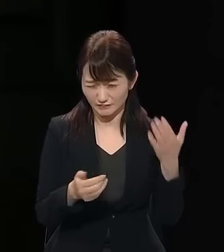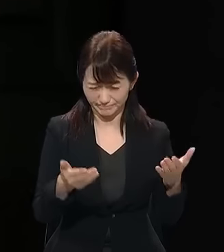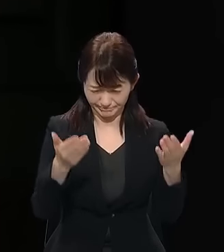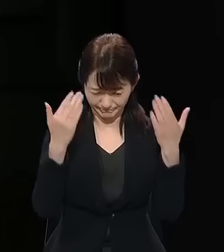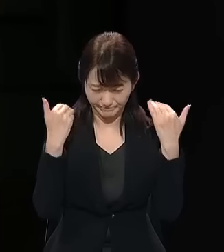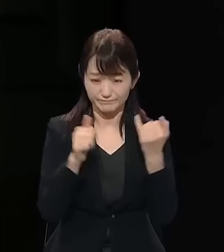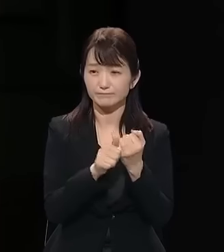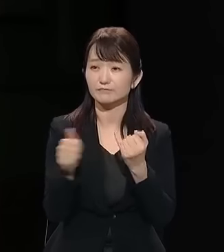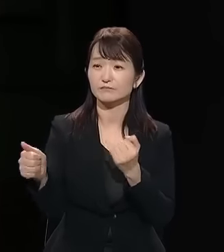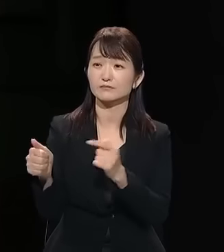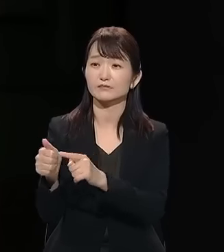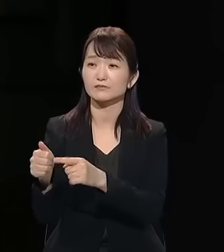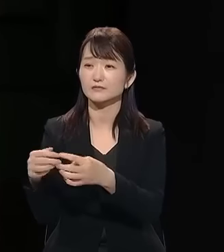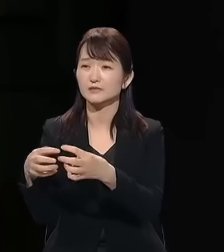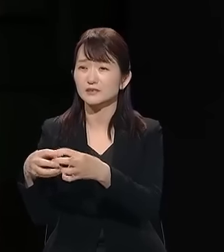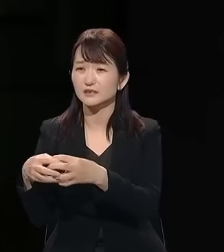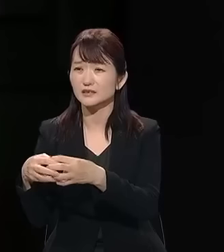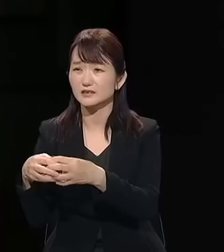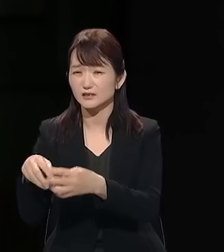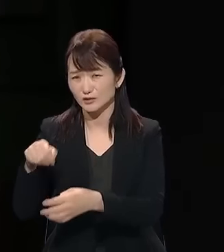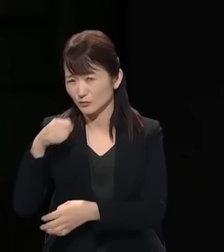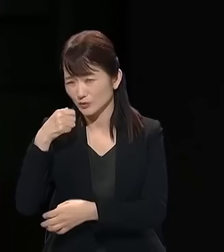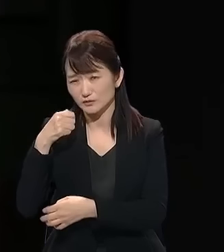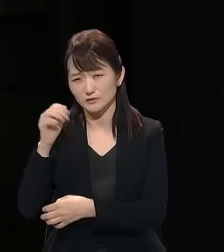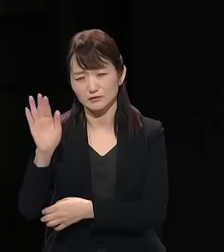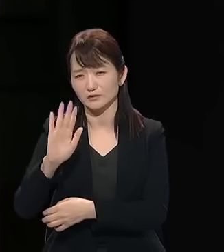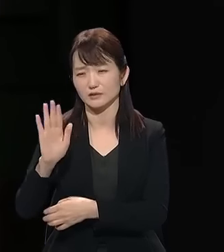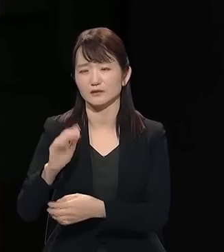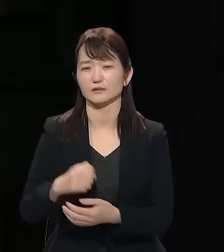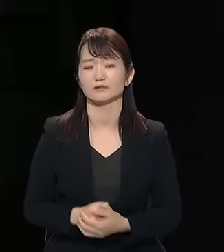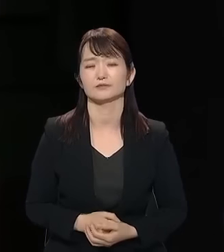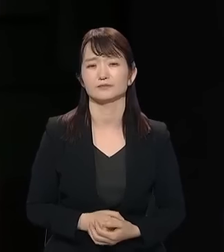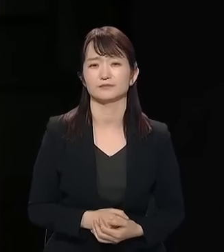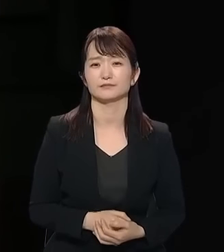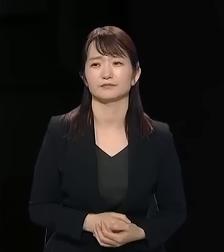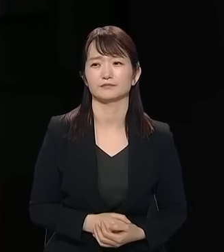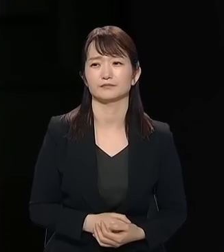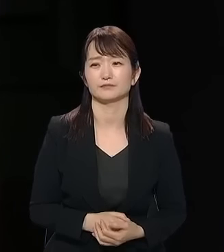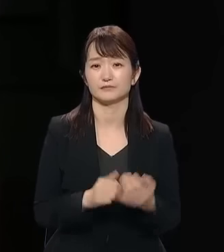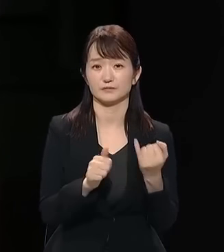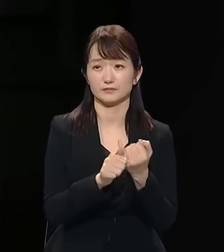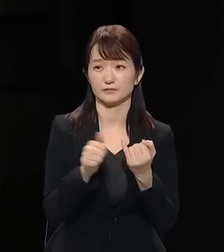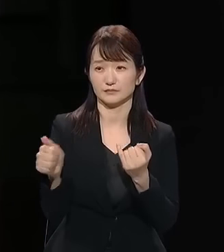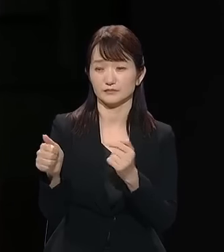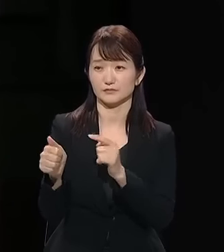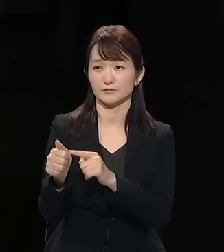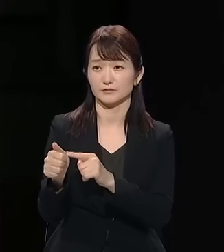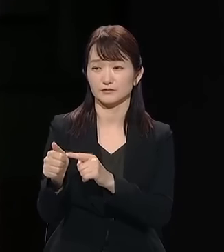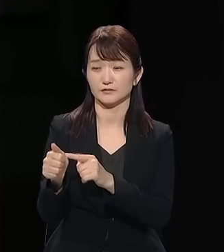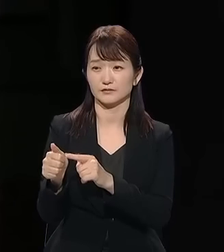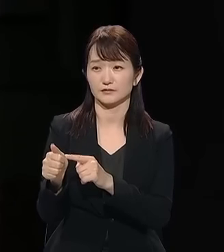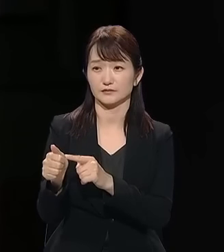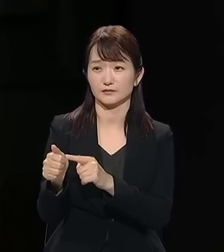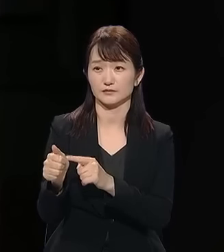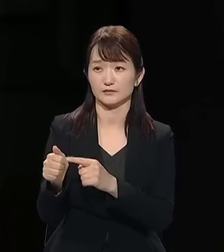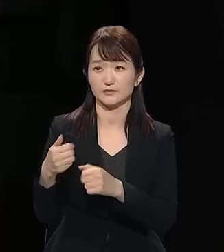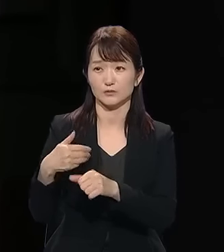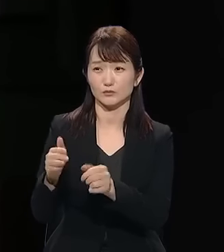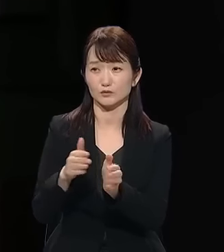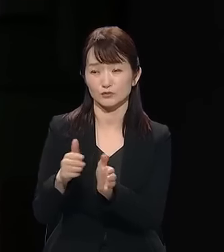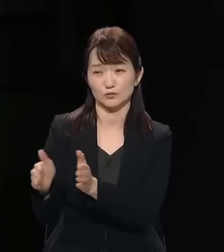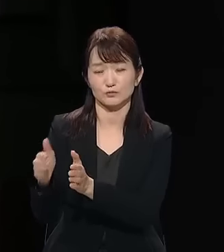남편은 삼겹살이 문제가 아닙니다라고 하셨습니다 또 나나 님은 남편이 보낼 준비를 못 했겠죠 약속은 변